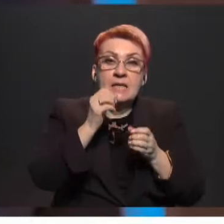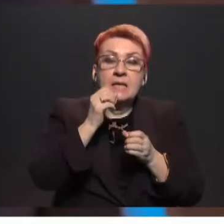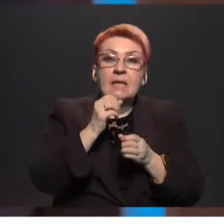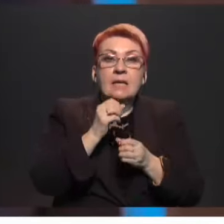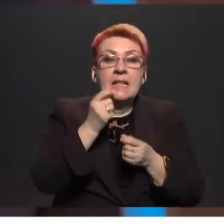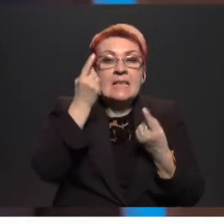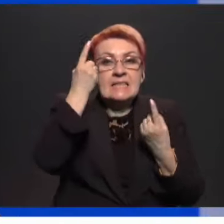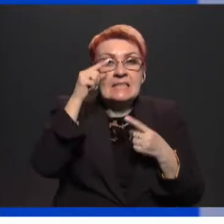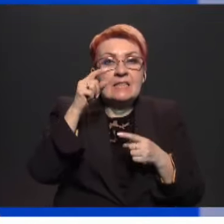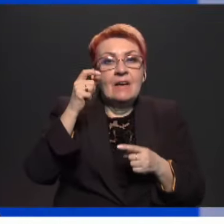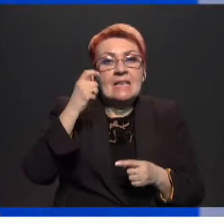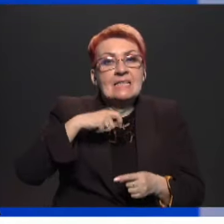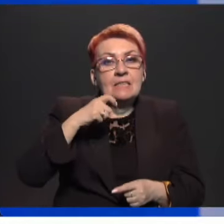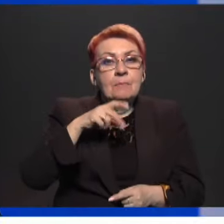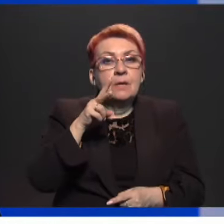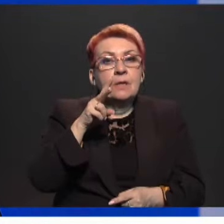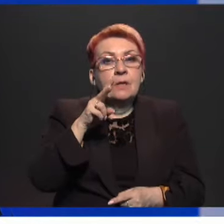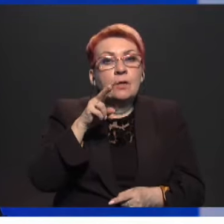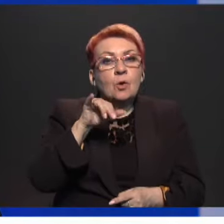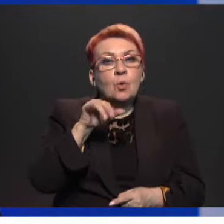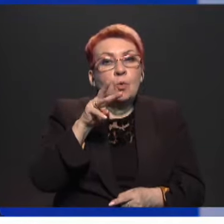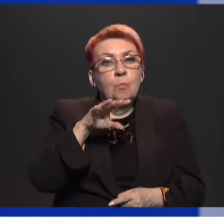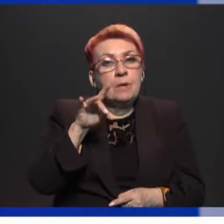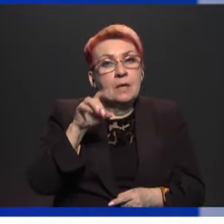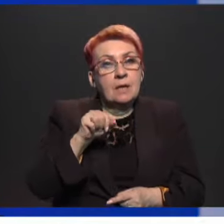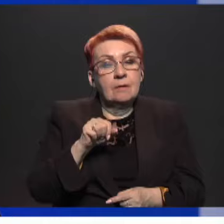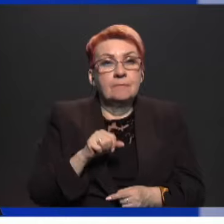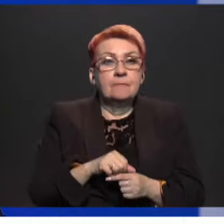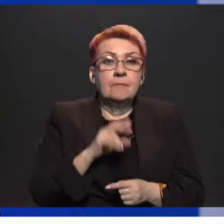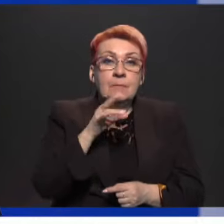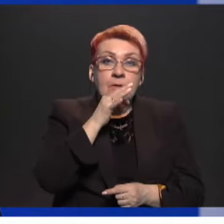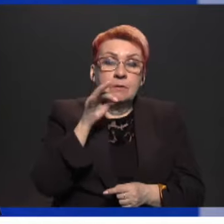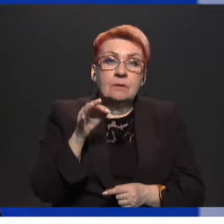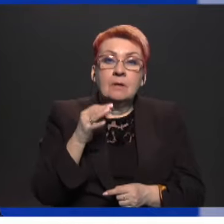скажете? Ну, во-первых, это, кстати, довольно интересный факт.